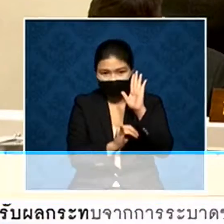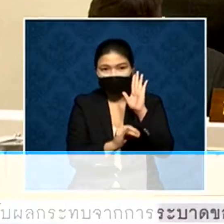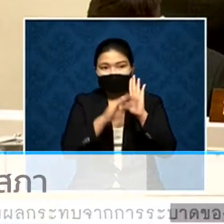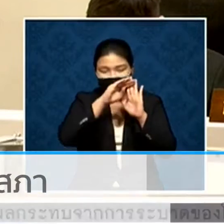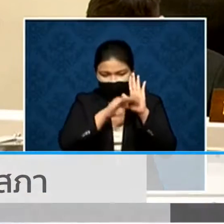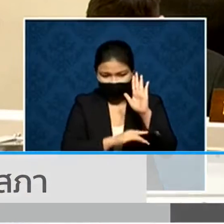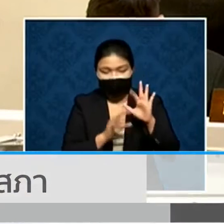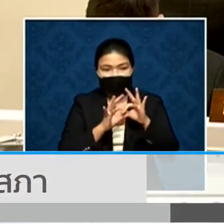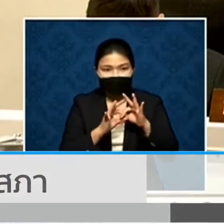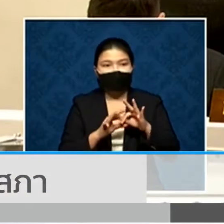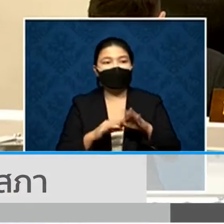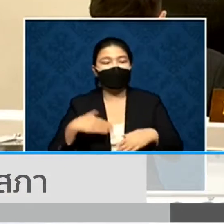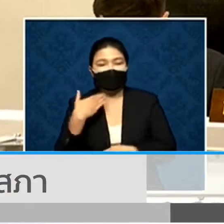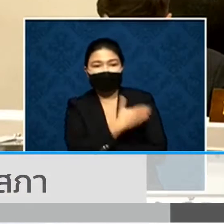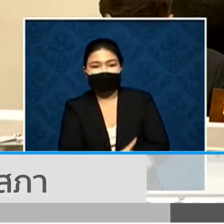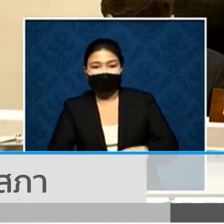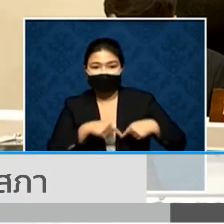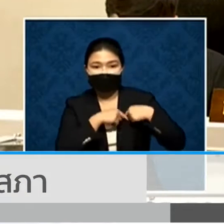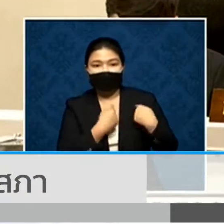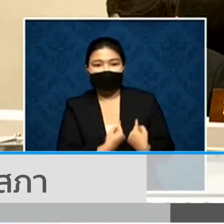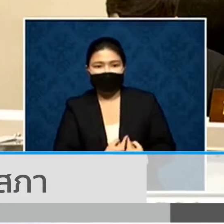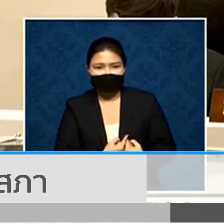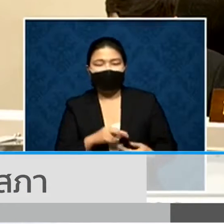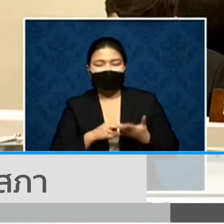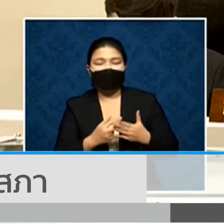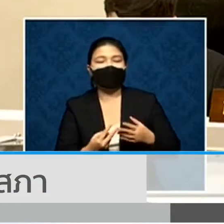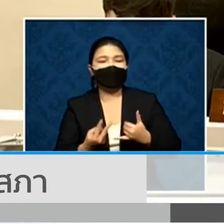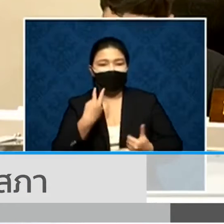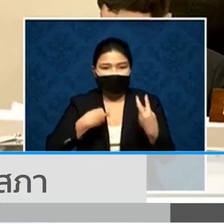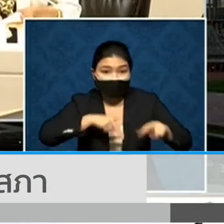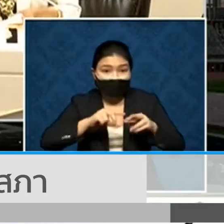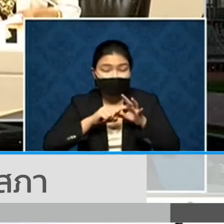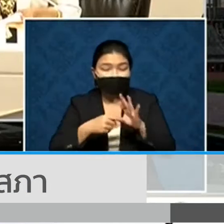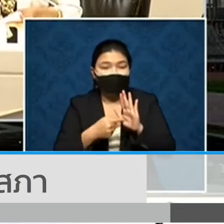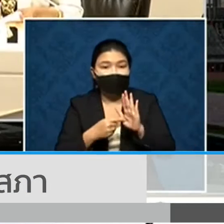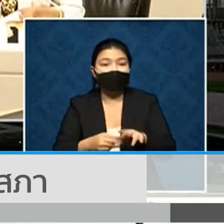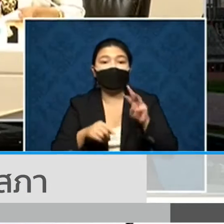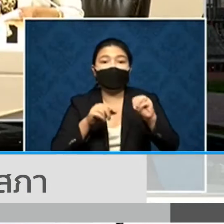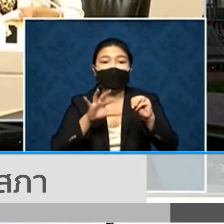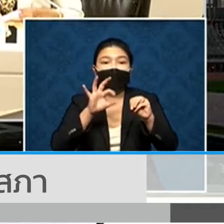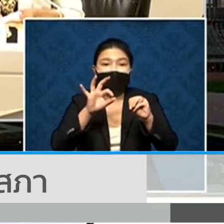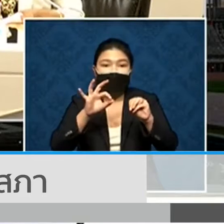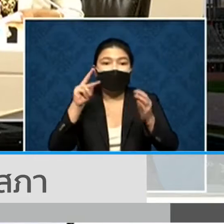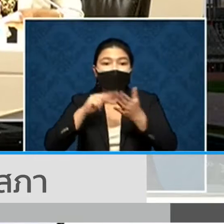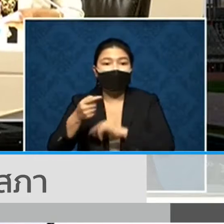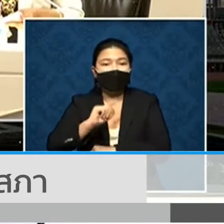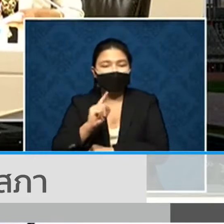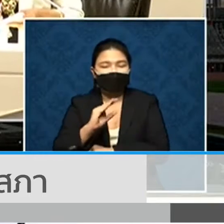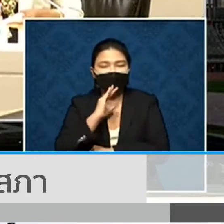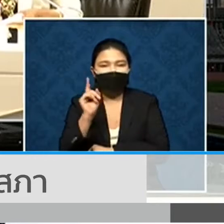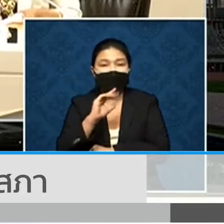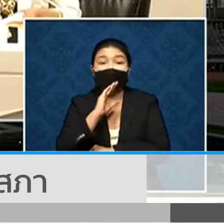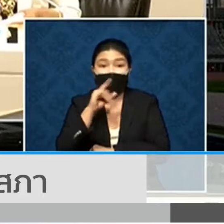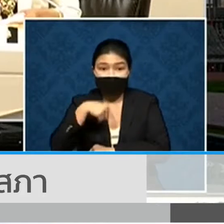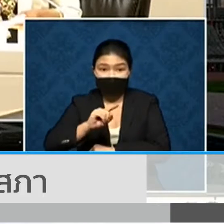อภิปรายแสดงความเห็นและลงมติรายมาตราก็เสร็จซิมค่ะโดยใช้เวลาค่อน 7ชั่วโมงค่ะที่ประชุมสภาผู้แทนราษฎร